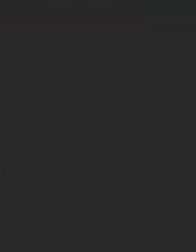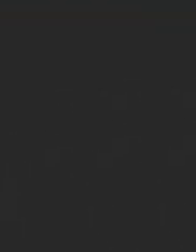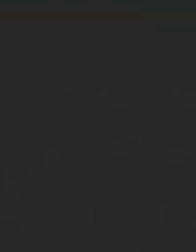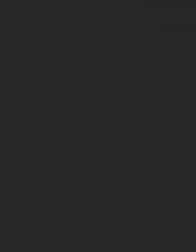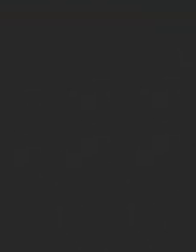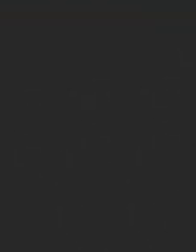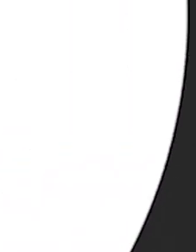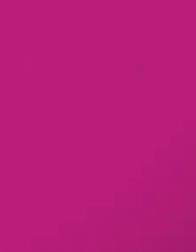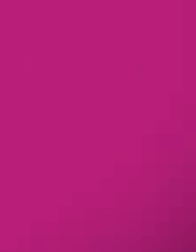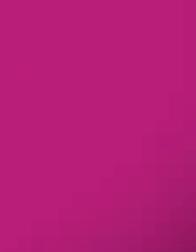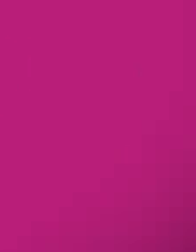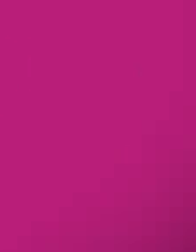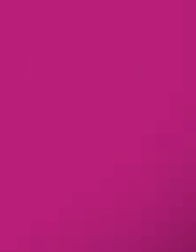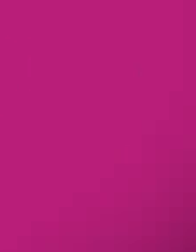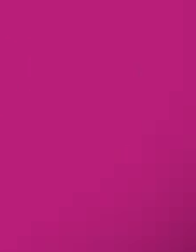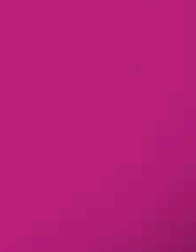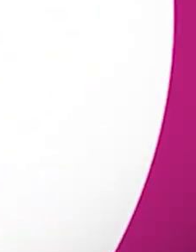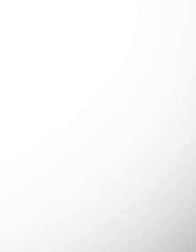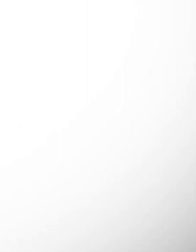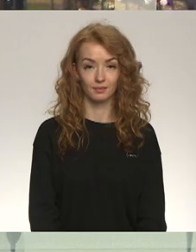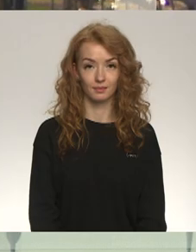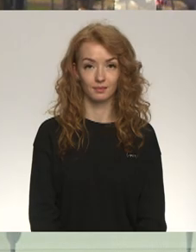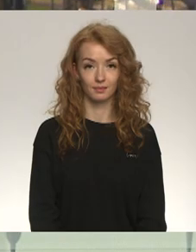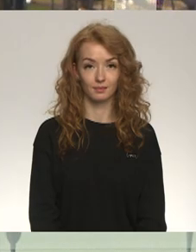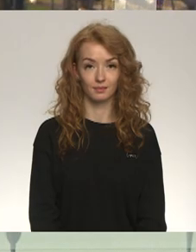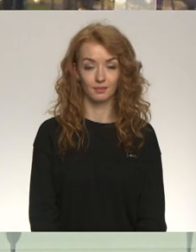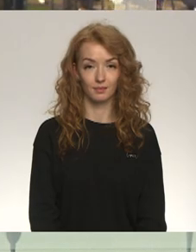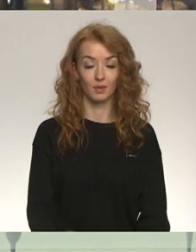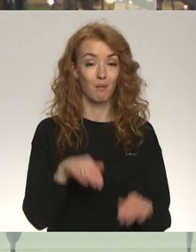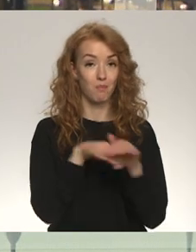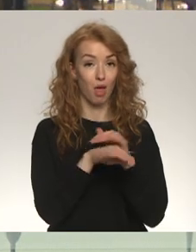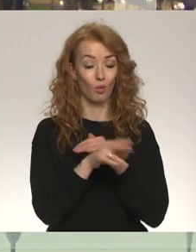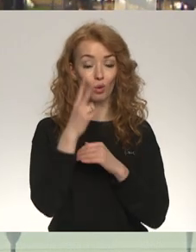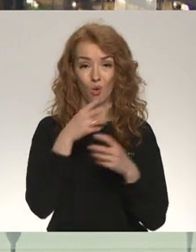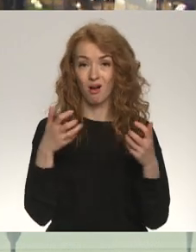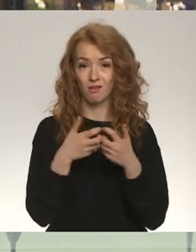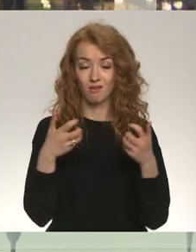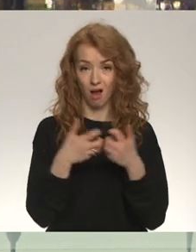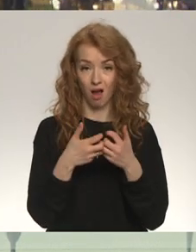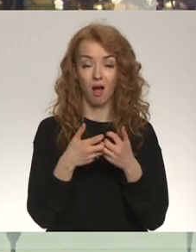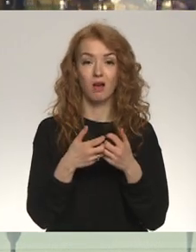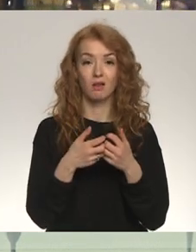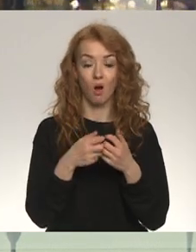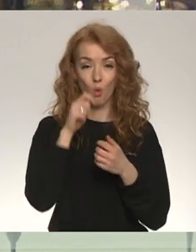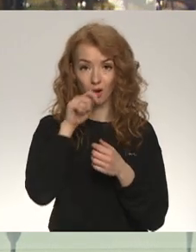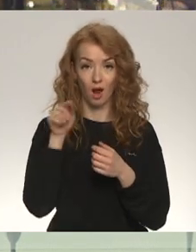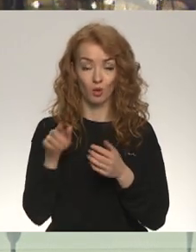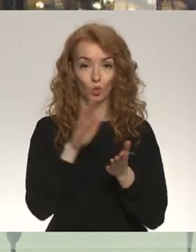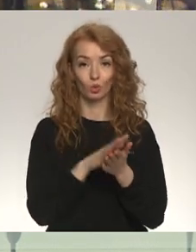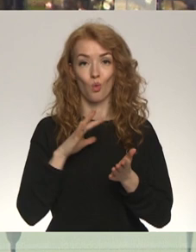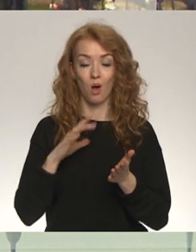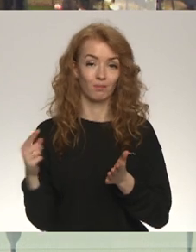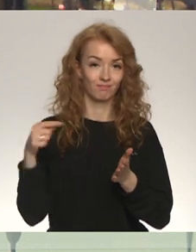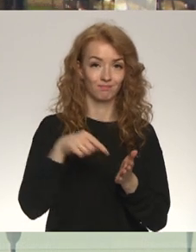Re, viss ēters ir te! Bēgot no kara plosītās Ukrainas, uz Ogri